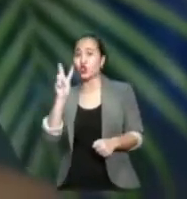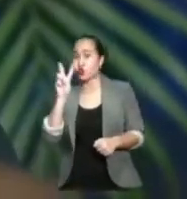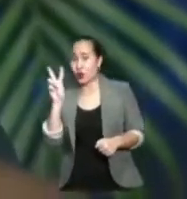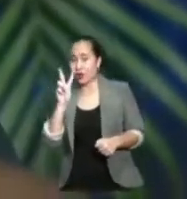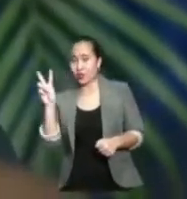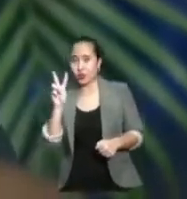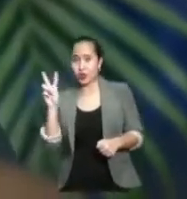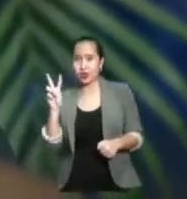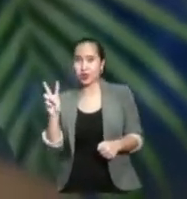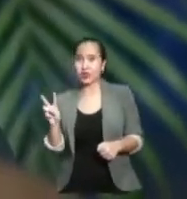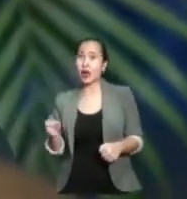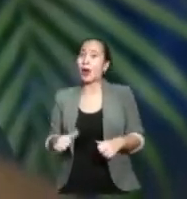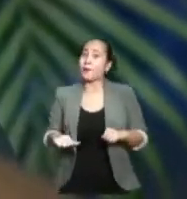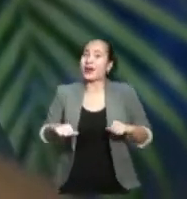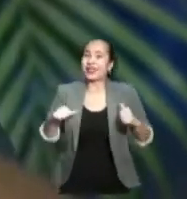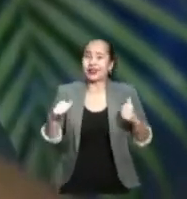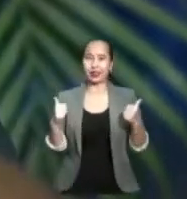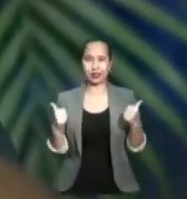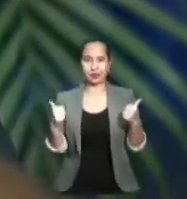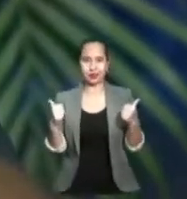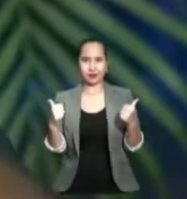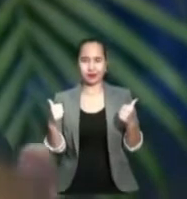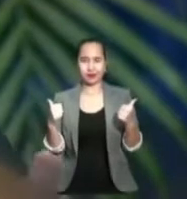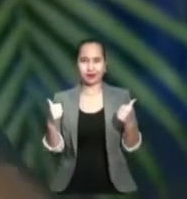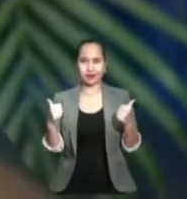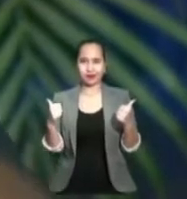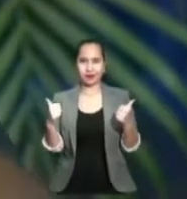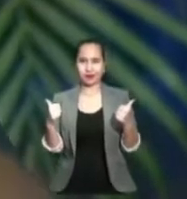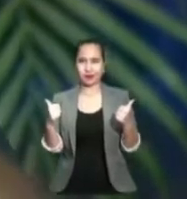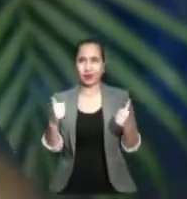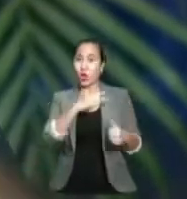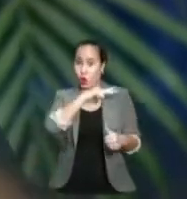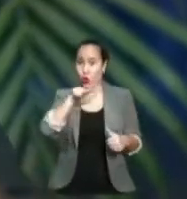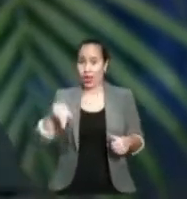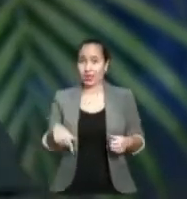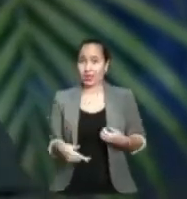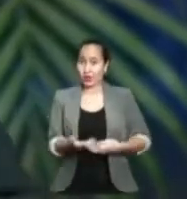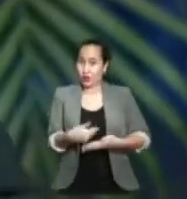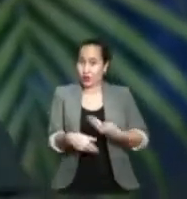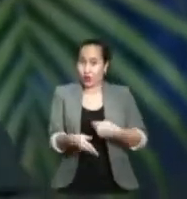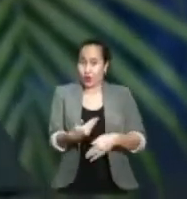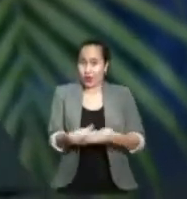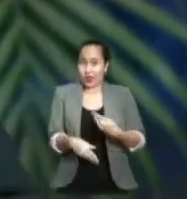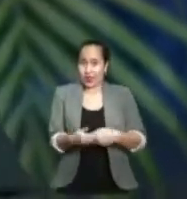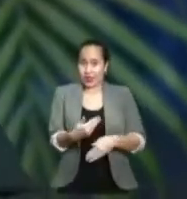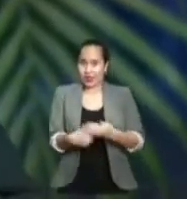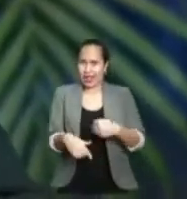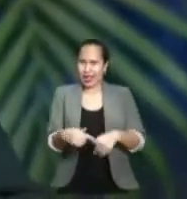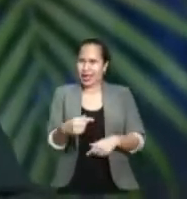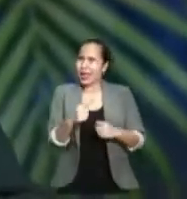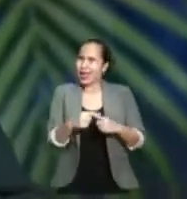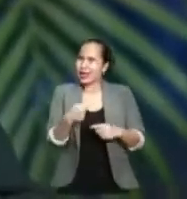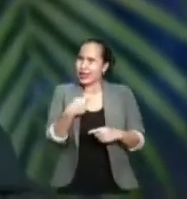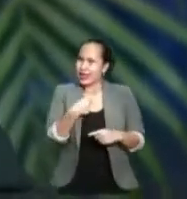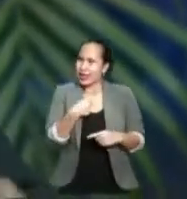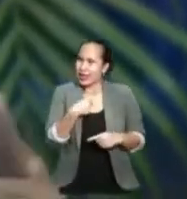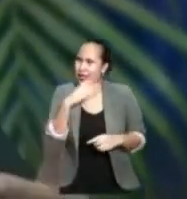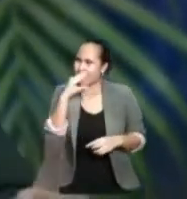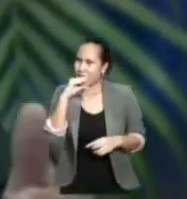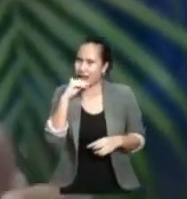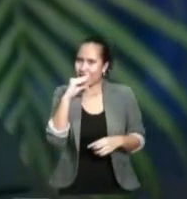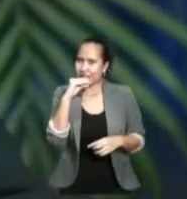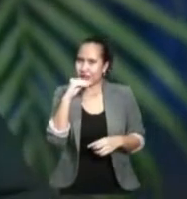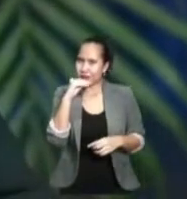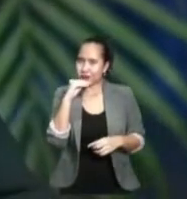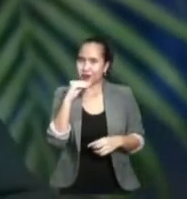2022 in te voeren. Dat zijn we aan het voorbereiden. Maar ik praat over dus het